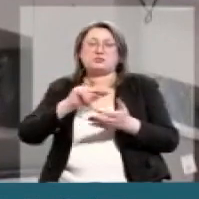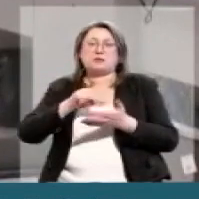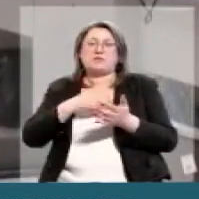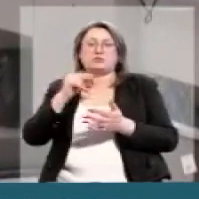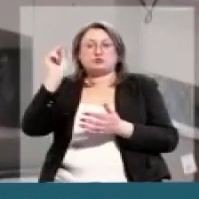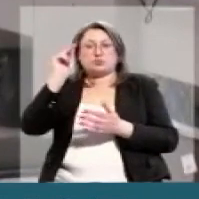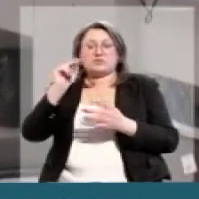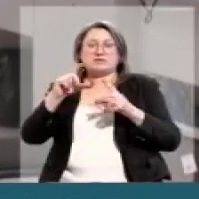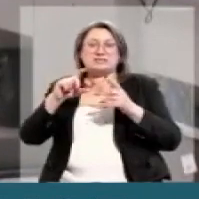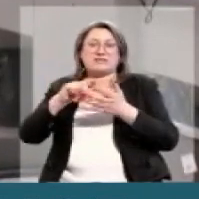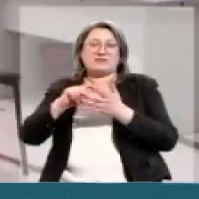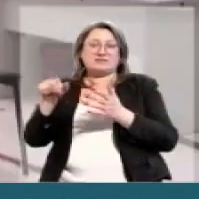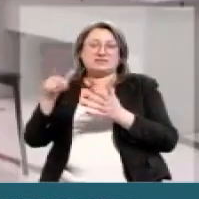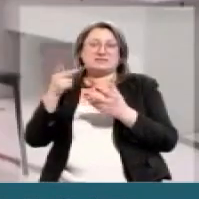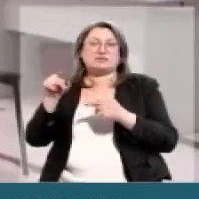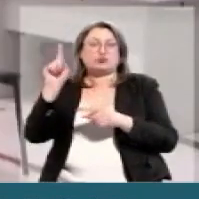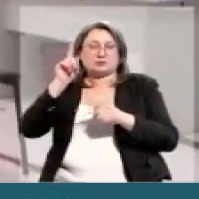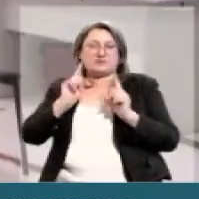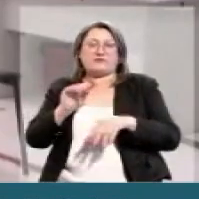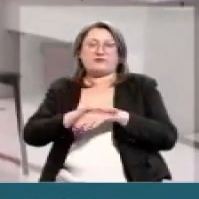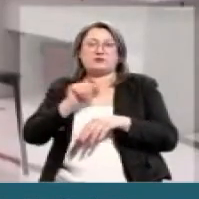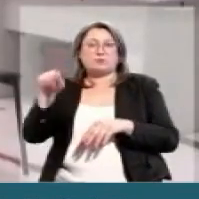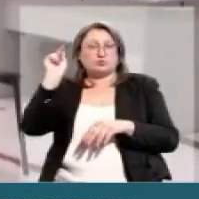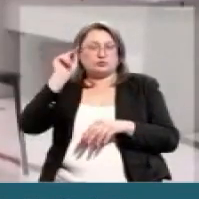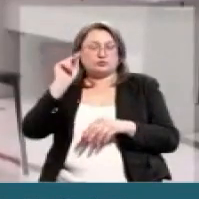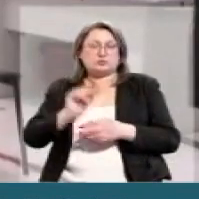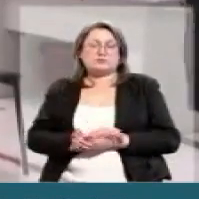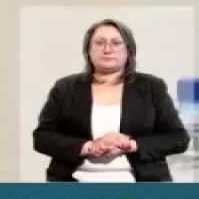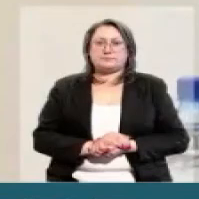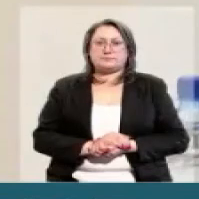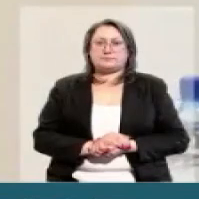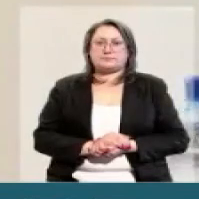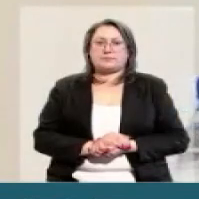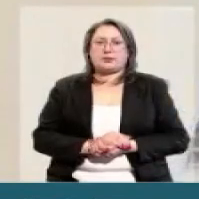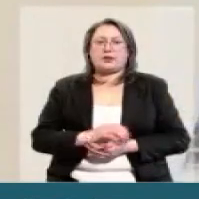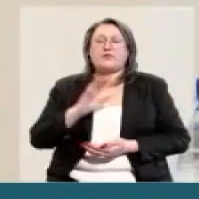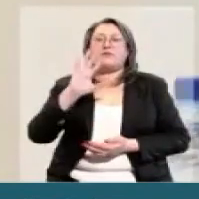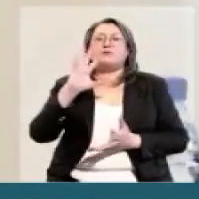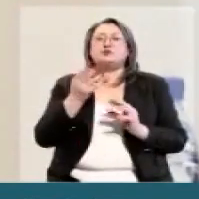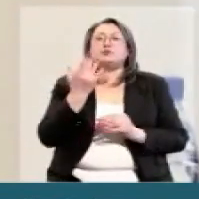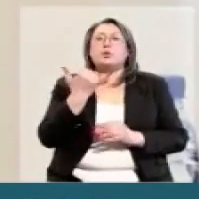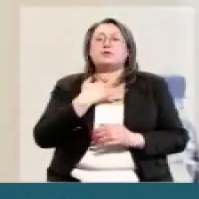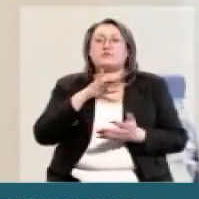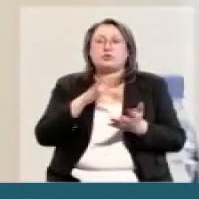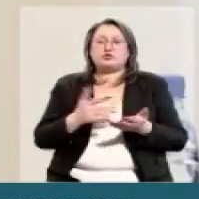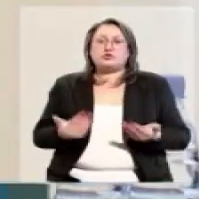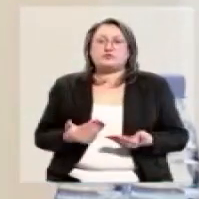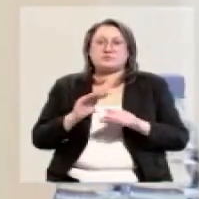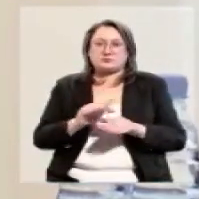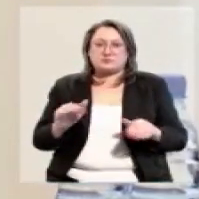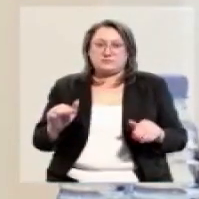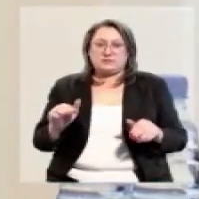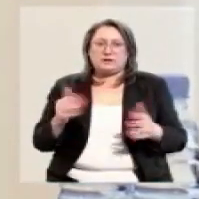из учебного заведения, которая подтверждает, что ребенок с инвалидностью обучается на дому. Сколько у нас вообще в городе проживает